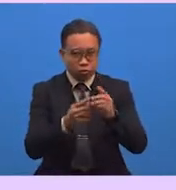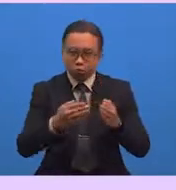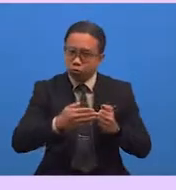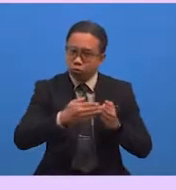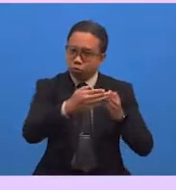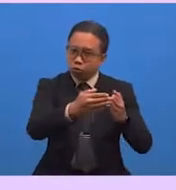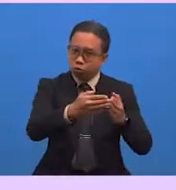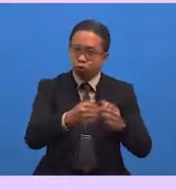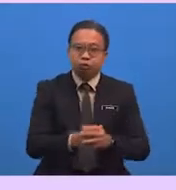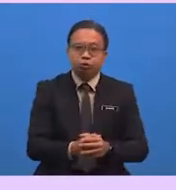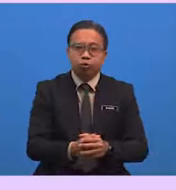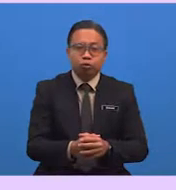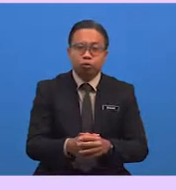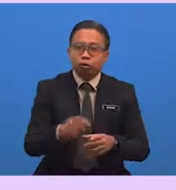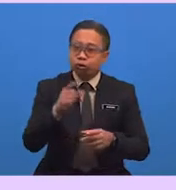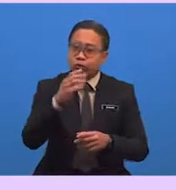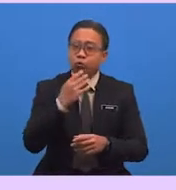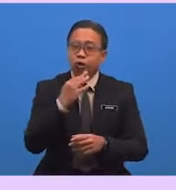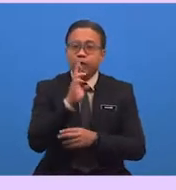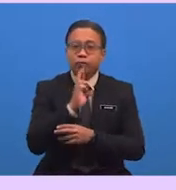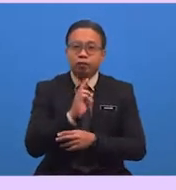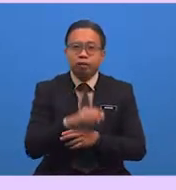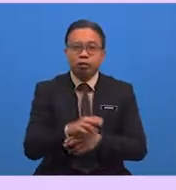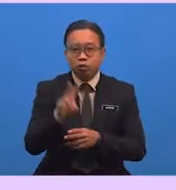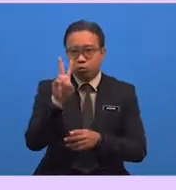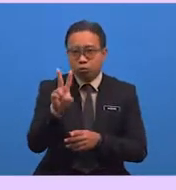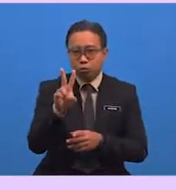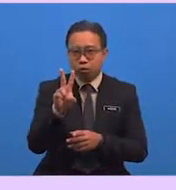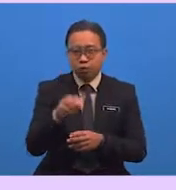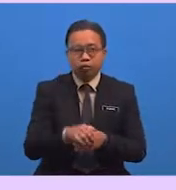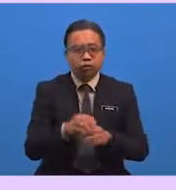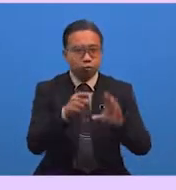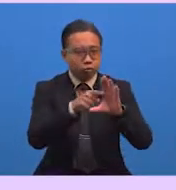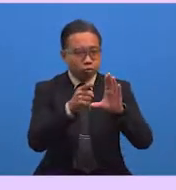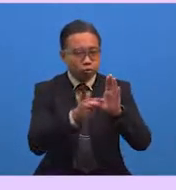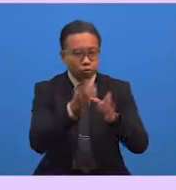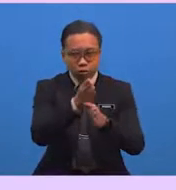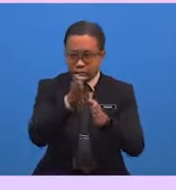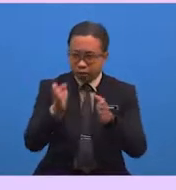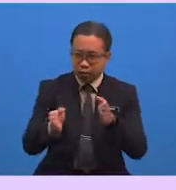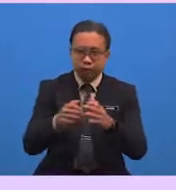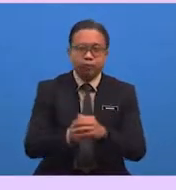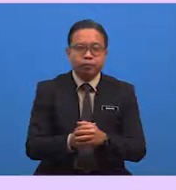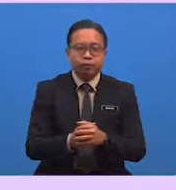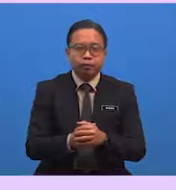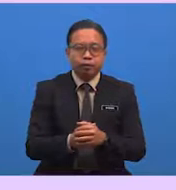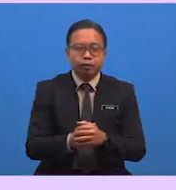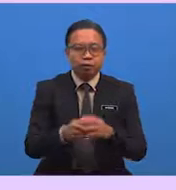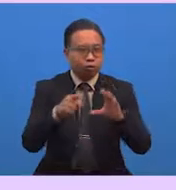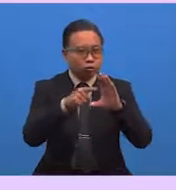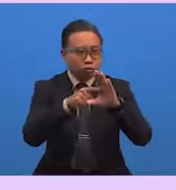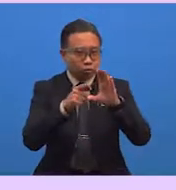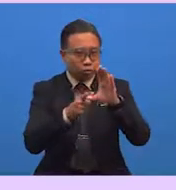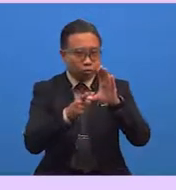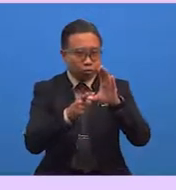iaitu sudut yang ditandakan dengan warna merah. Kedua, sudut bersebelahan, iaitu sudut yang